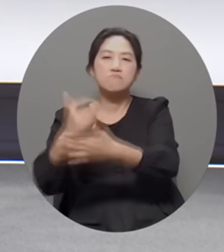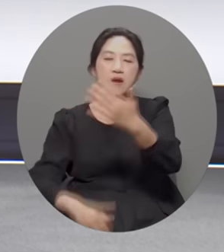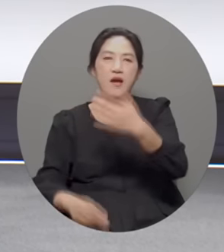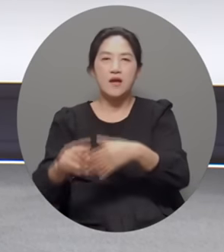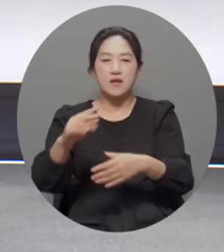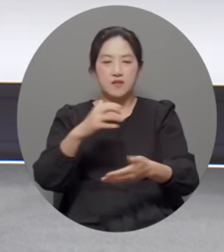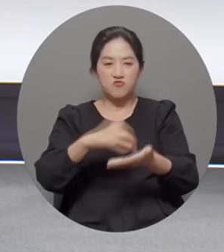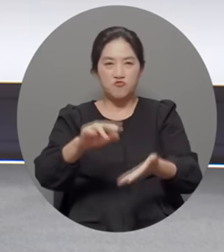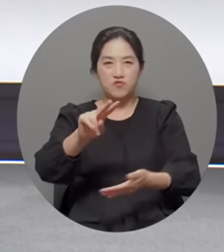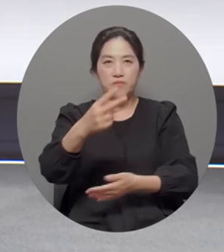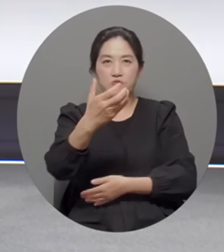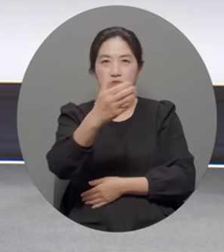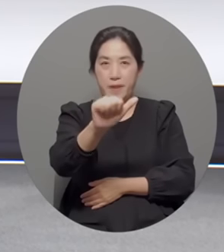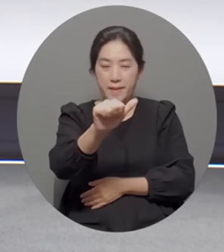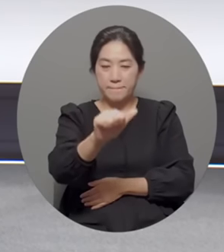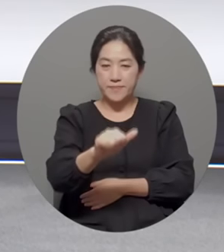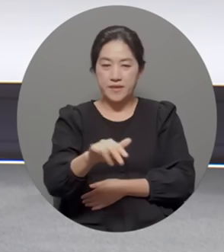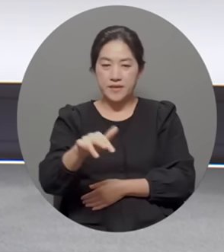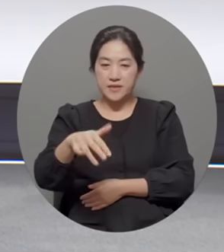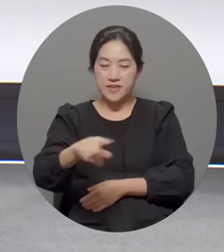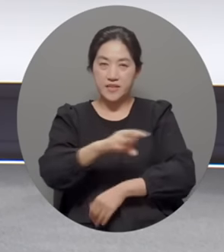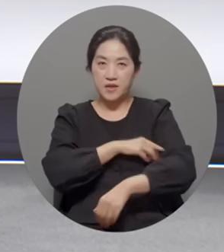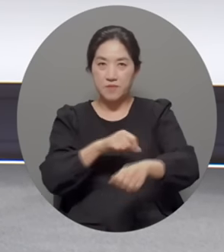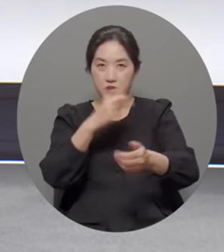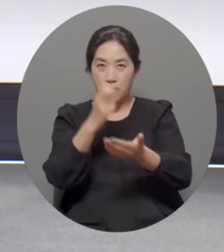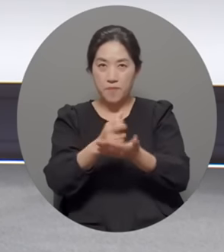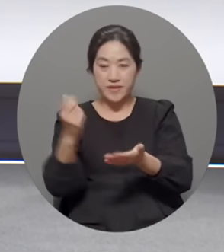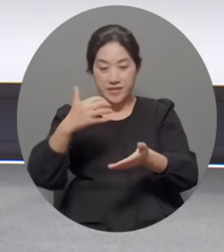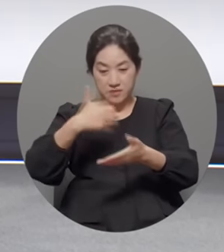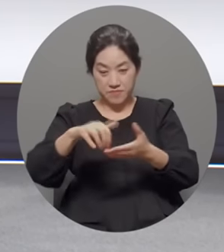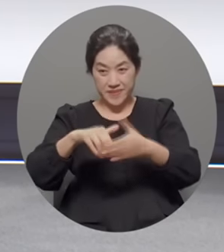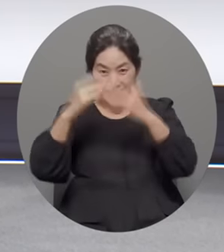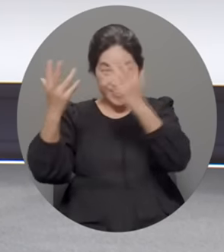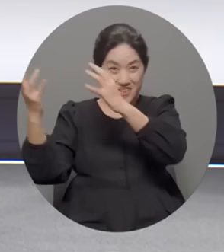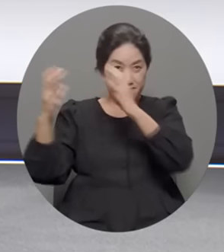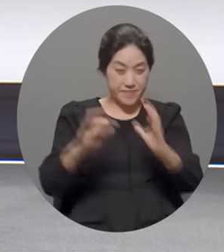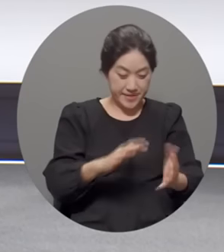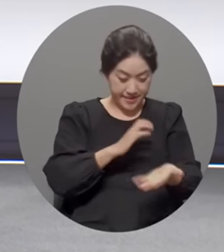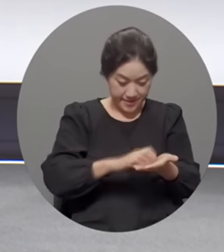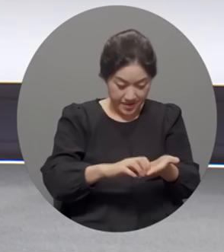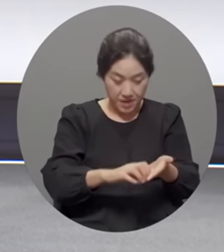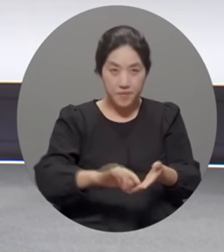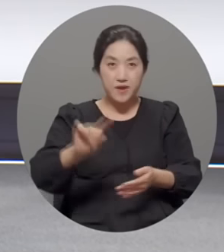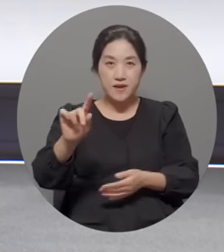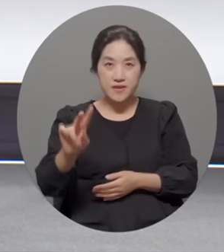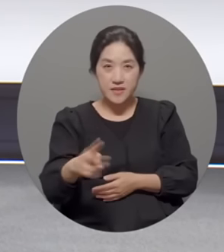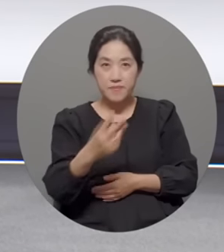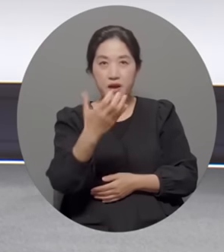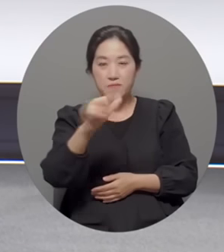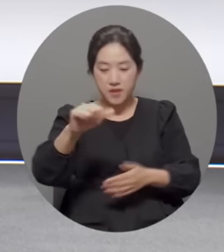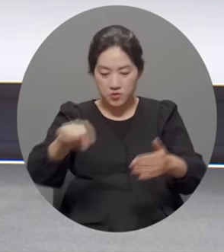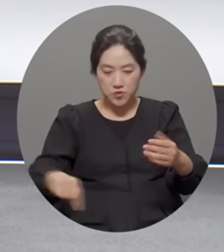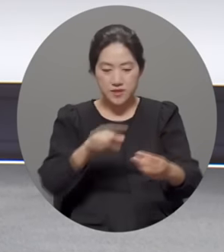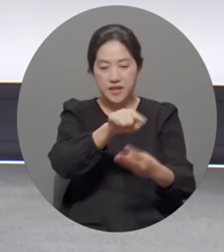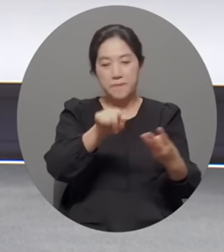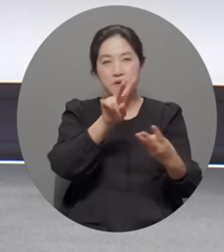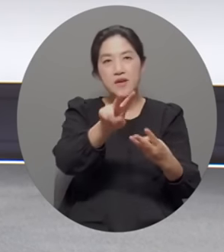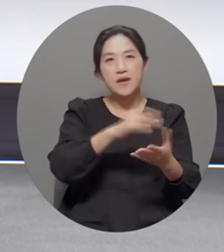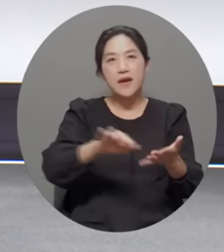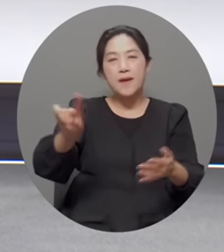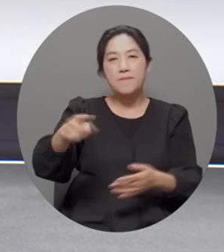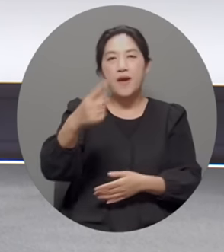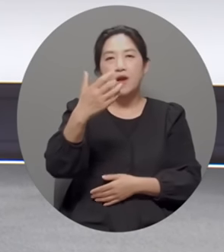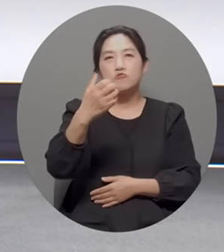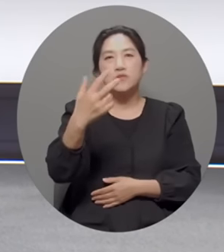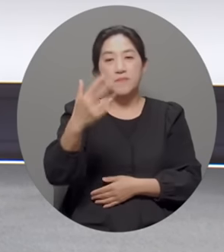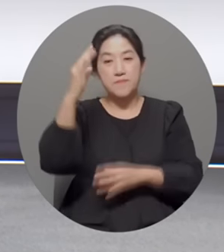295명입니다. 최상병 특검법 재표결에 전원이 참여한다면 295명의 3분의 2인 197명이